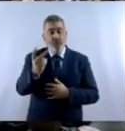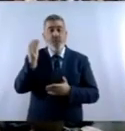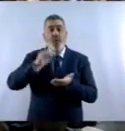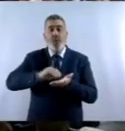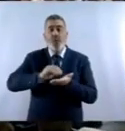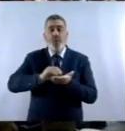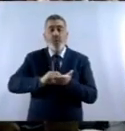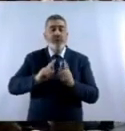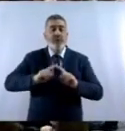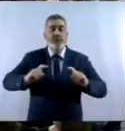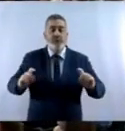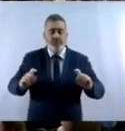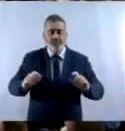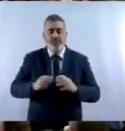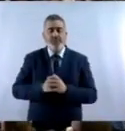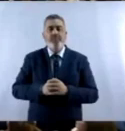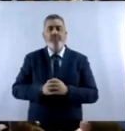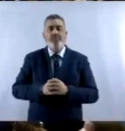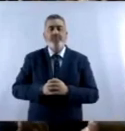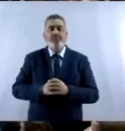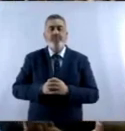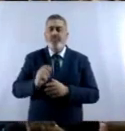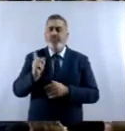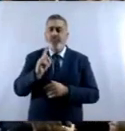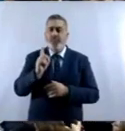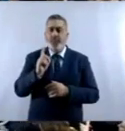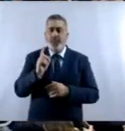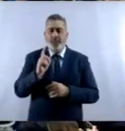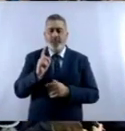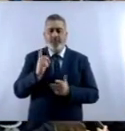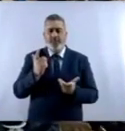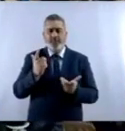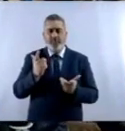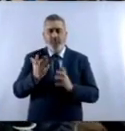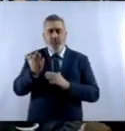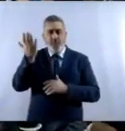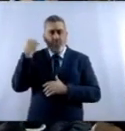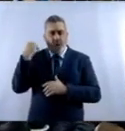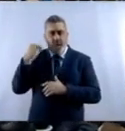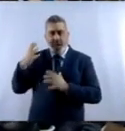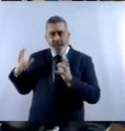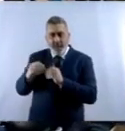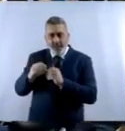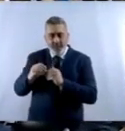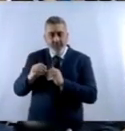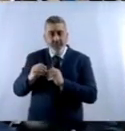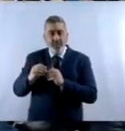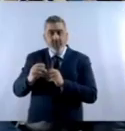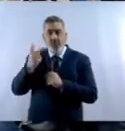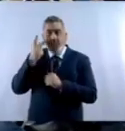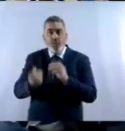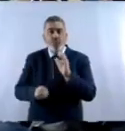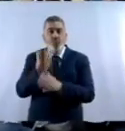Βλέπω όμως μαζί μας, όχι απλά και μόνο παλιούς συμμαχητές, βλέπω και νέους